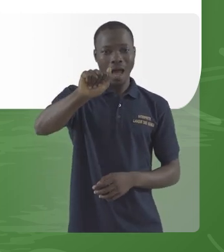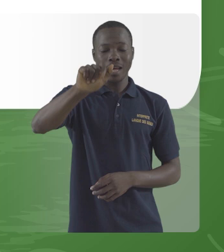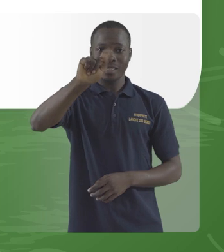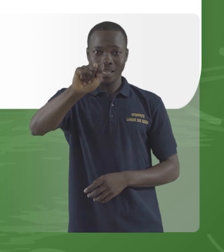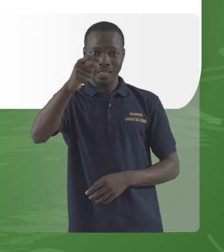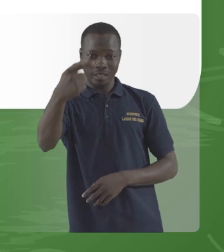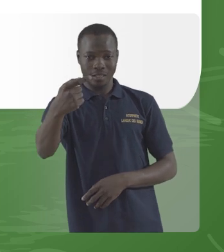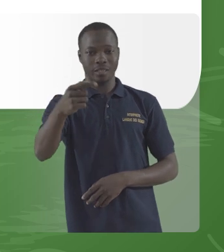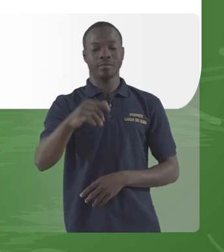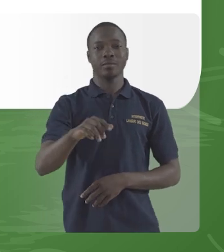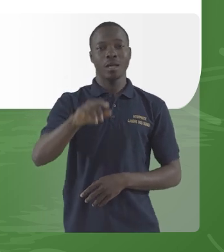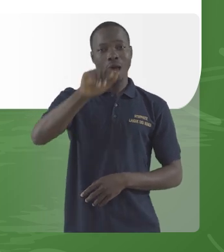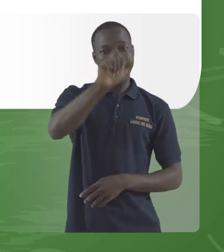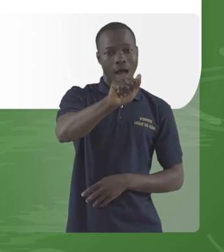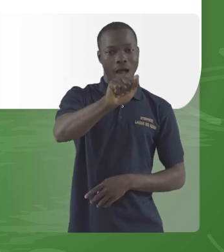ATG,